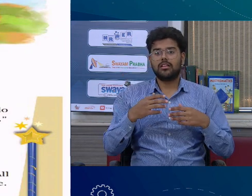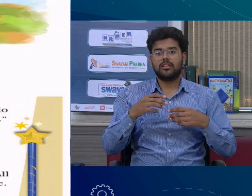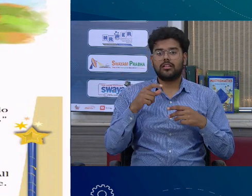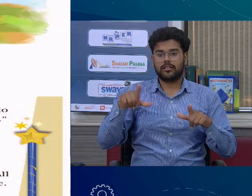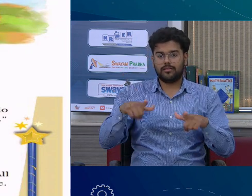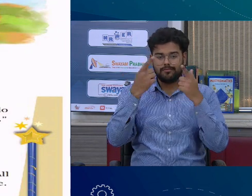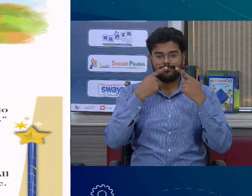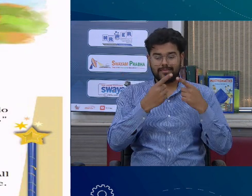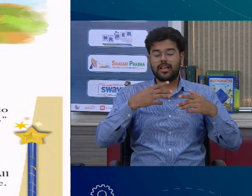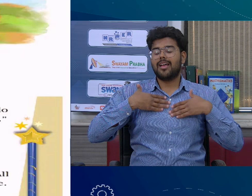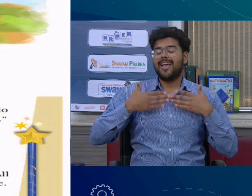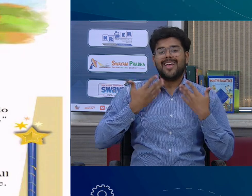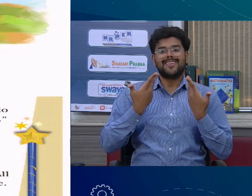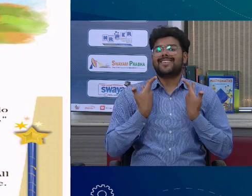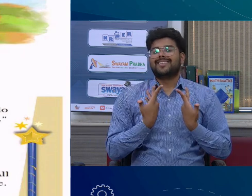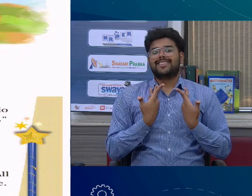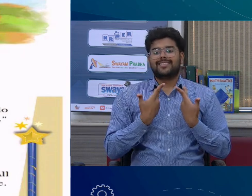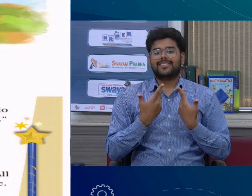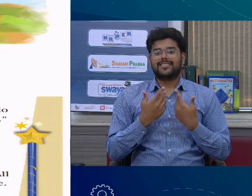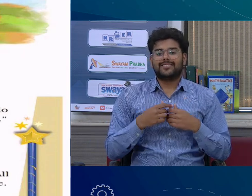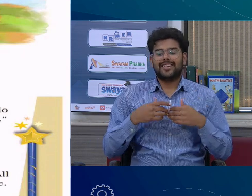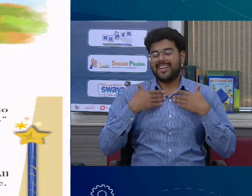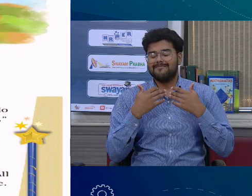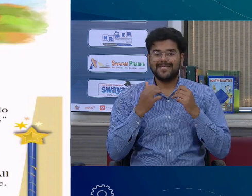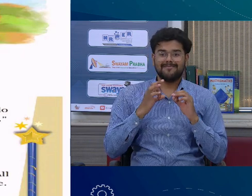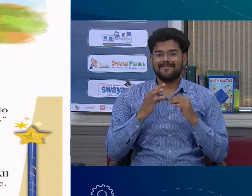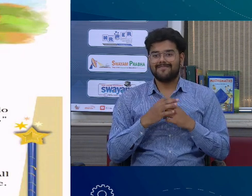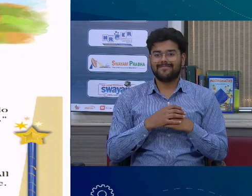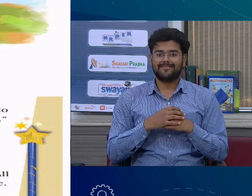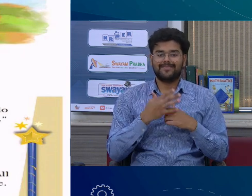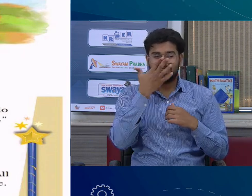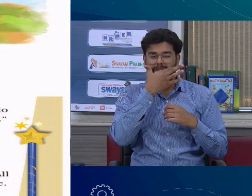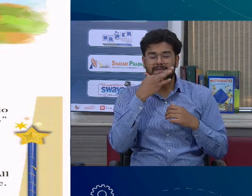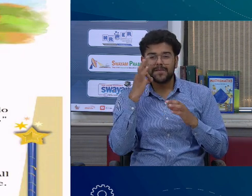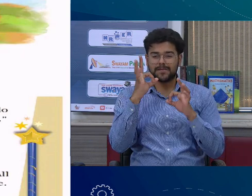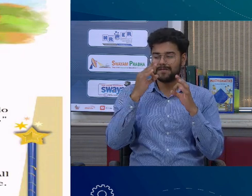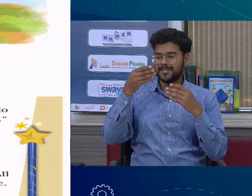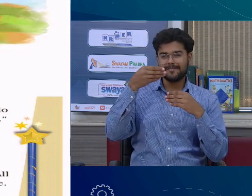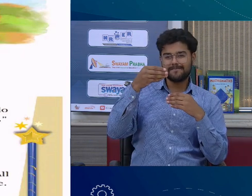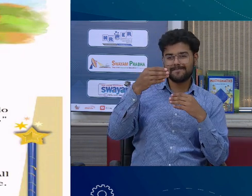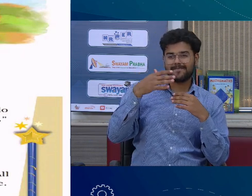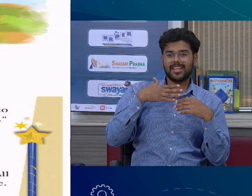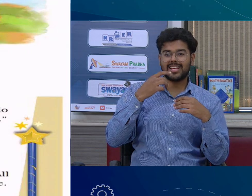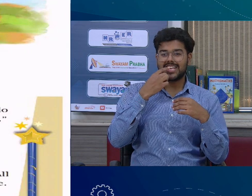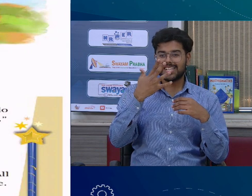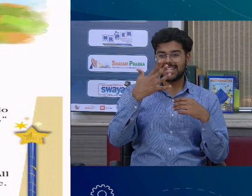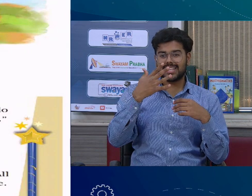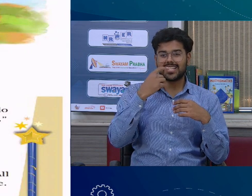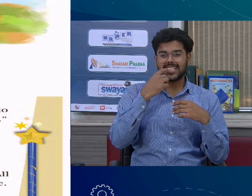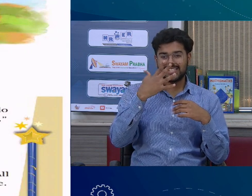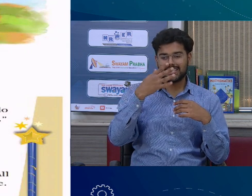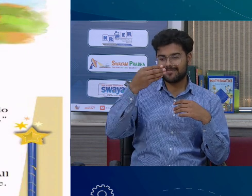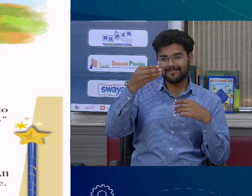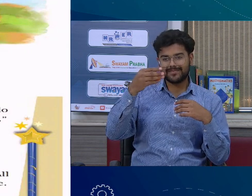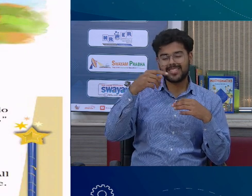सेड. खुद बहुत खुश हो गया अपने सुंदर ग्लास जैसे पत्तों को देखकर. बट